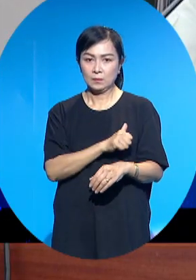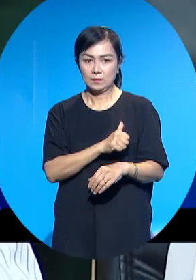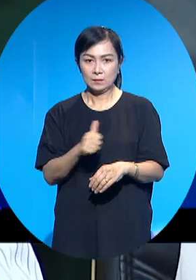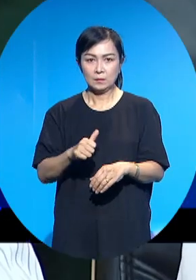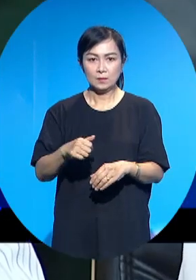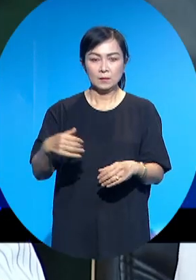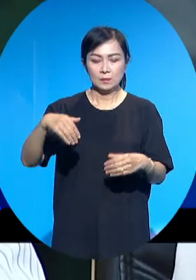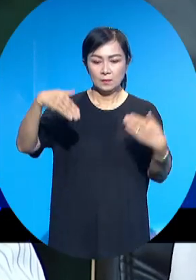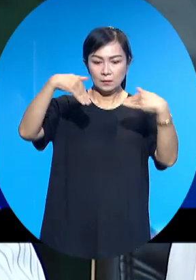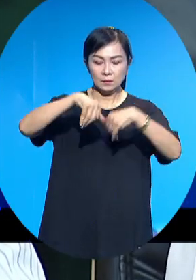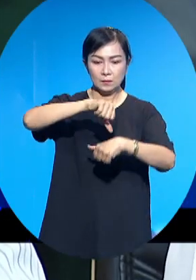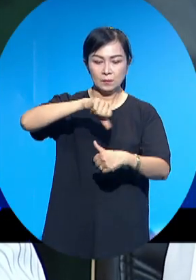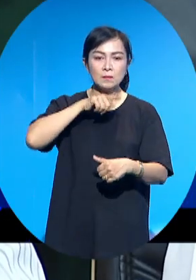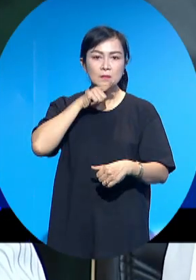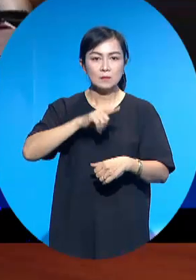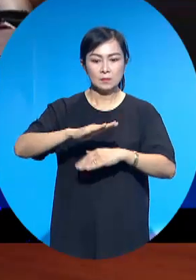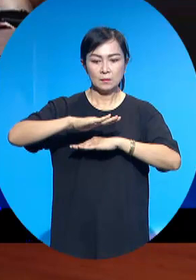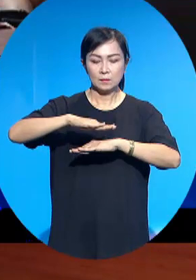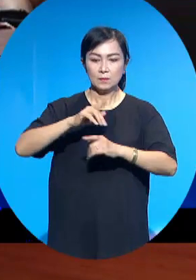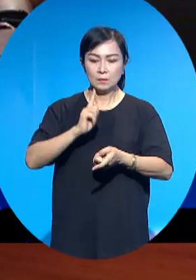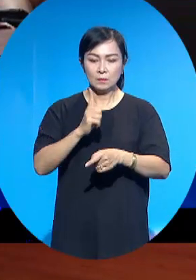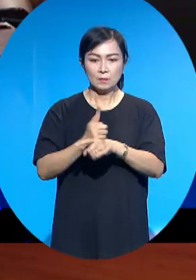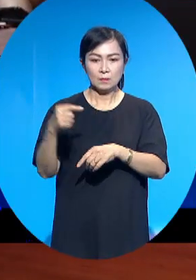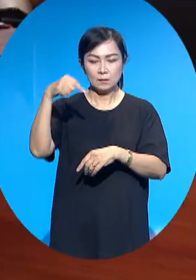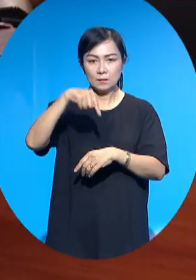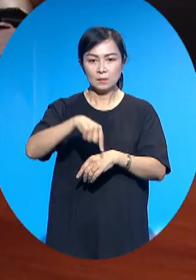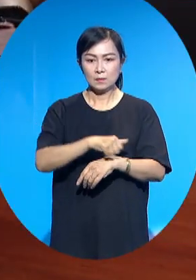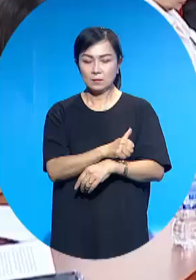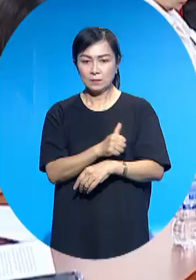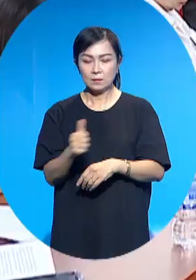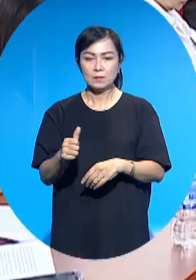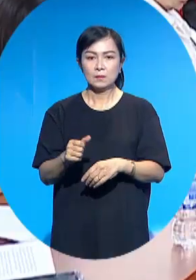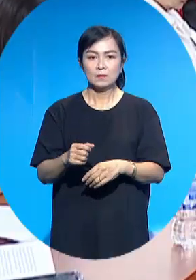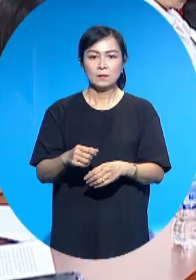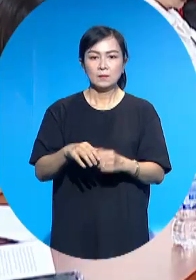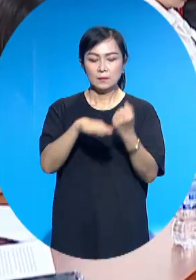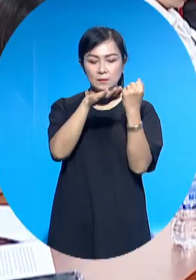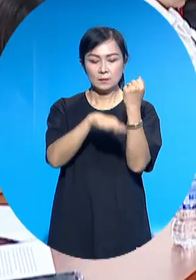lượng người tham gia sinh hoạt thực tế trên 11.000 người đến từ nhà xuất bản, các cơ sở phát hành trên cả nước.